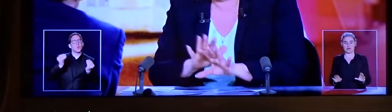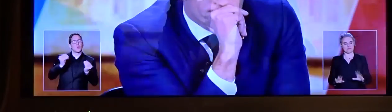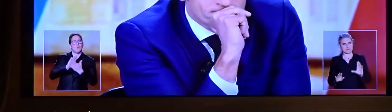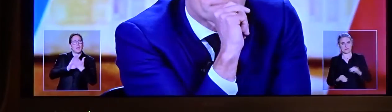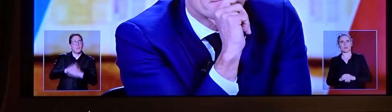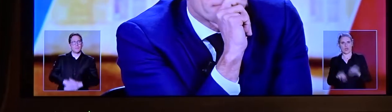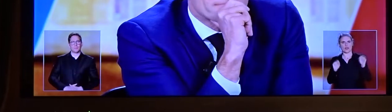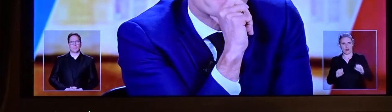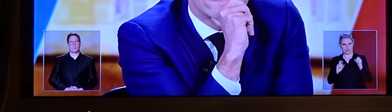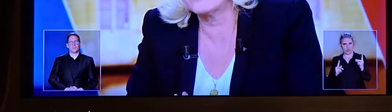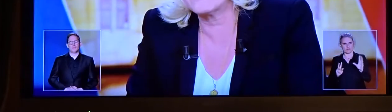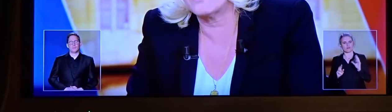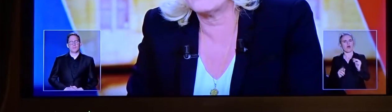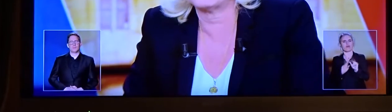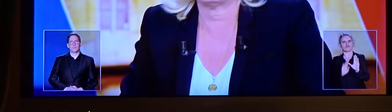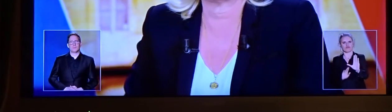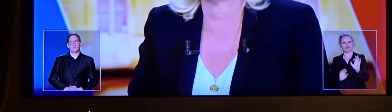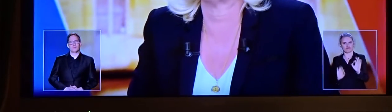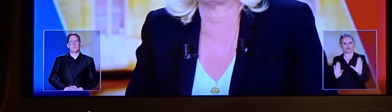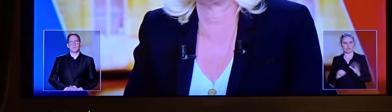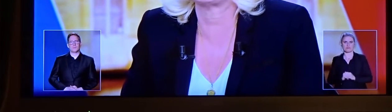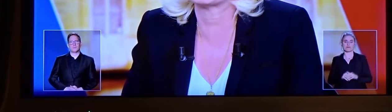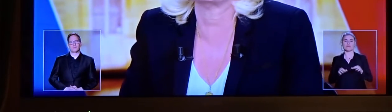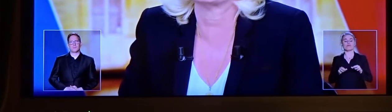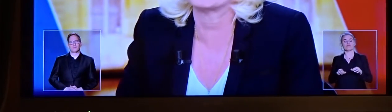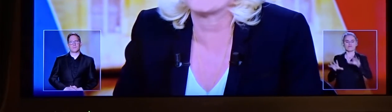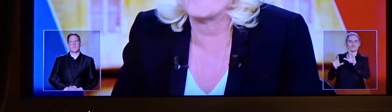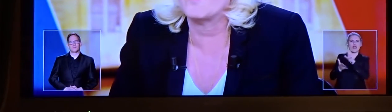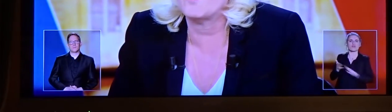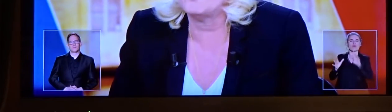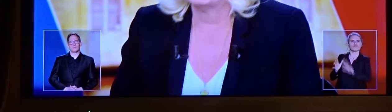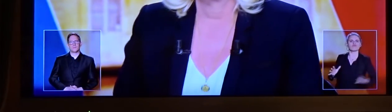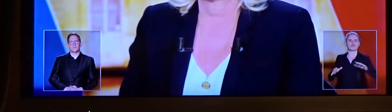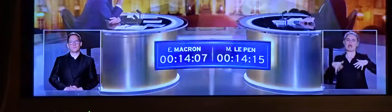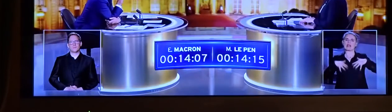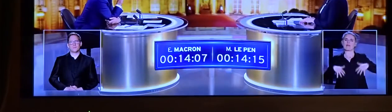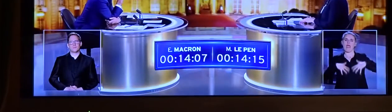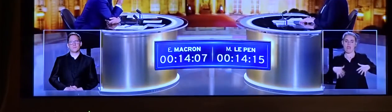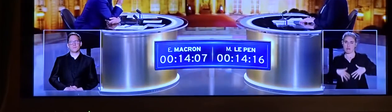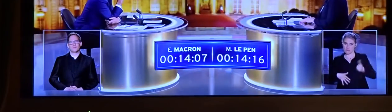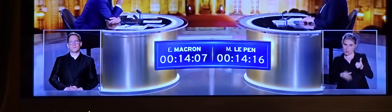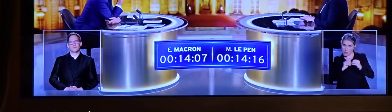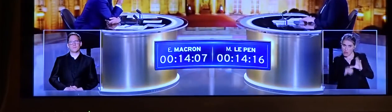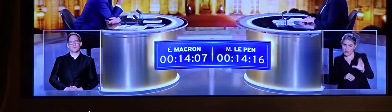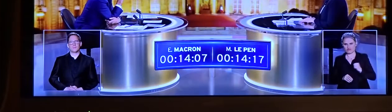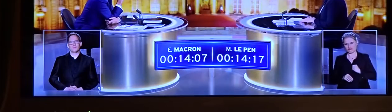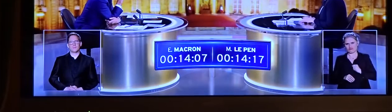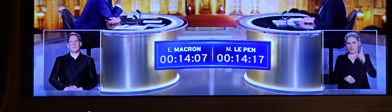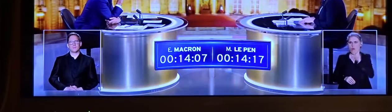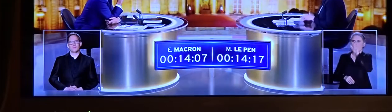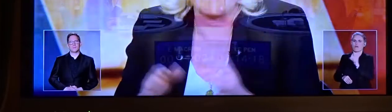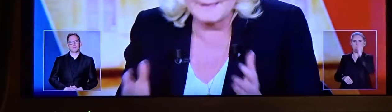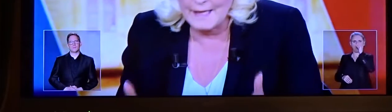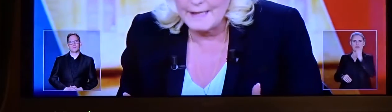D'accord, nous allons y venir, Monsieur Macron. Nous allons y venir. La Crimée n'a pas dû vous poser énormément de problèmes non plus, puisque vous avez reçu M. Poutine en